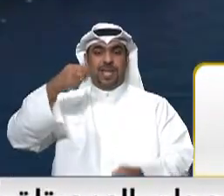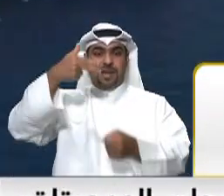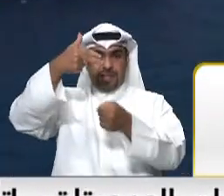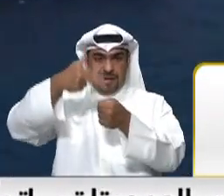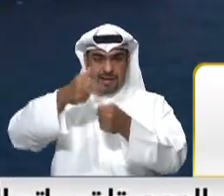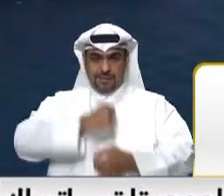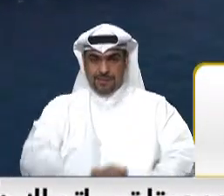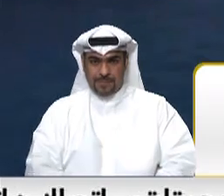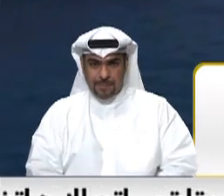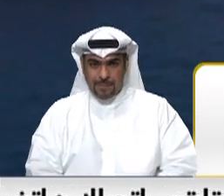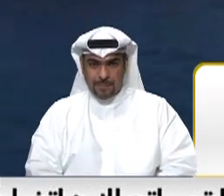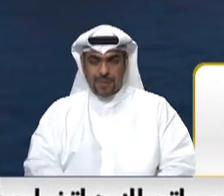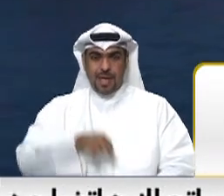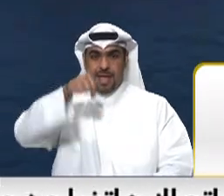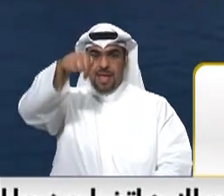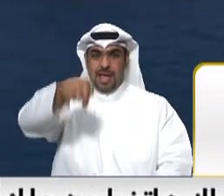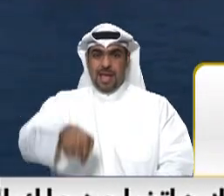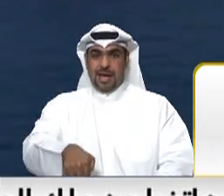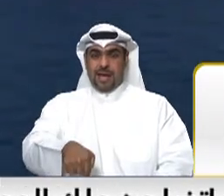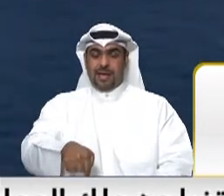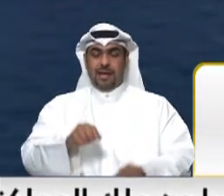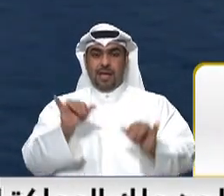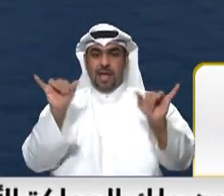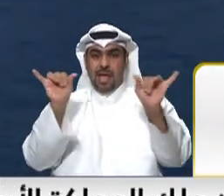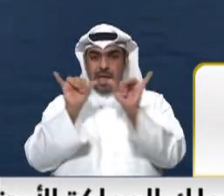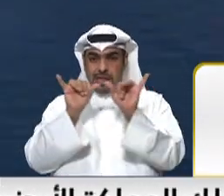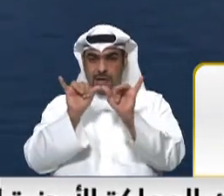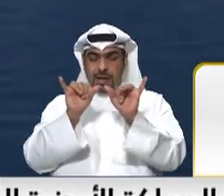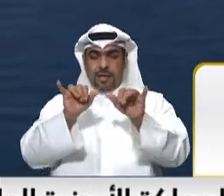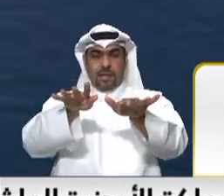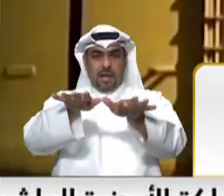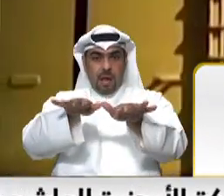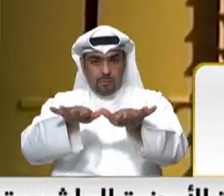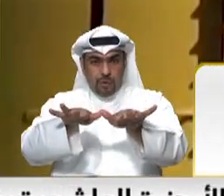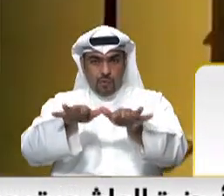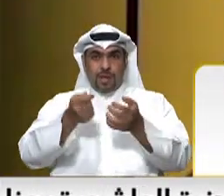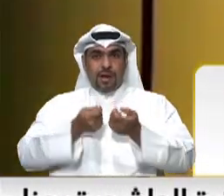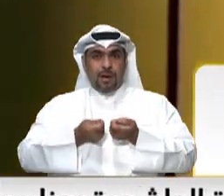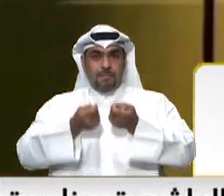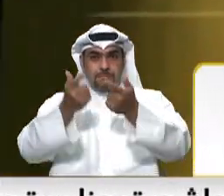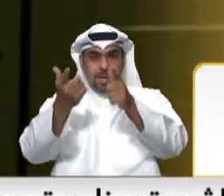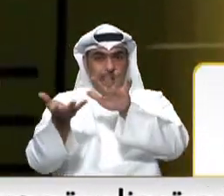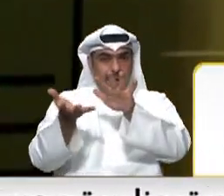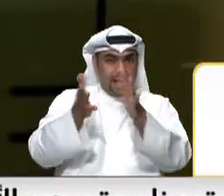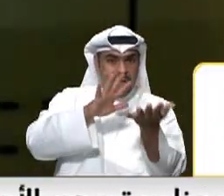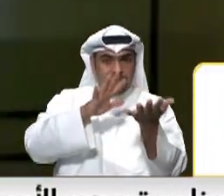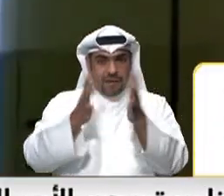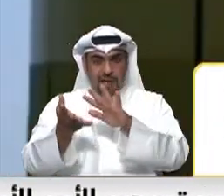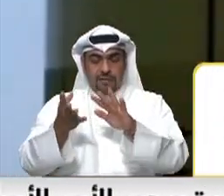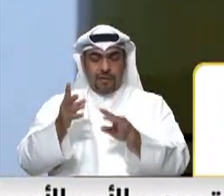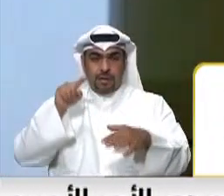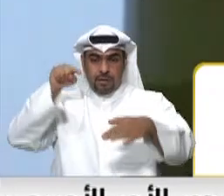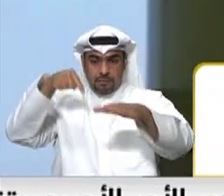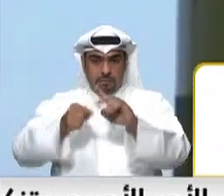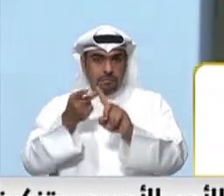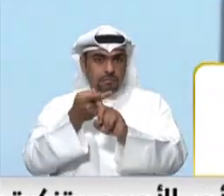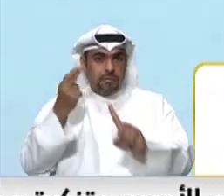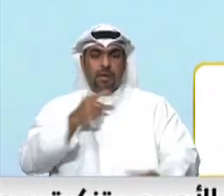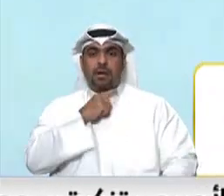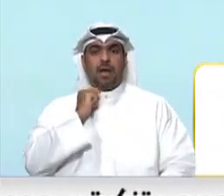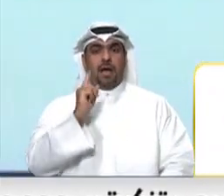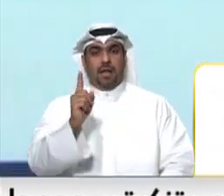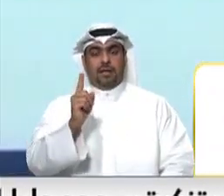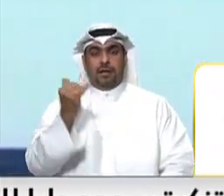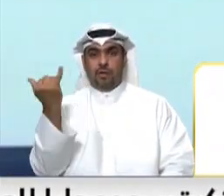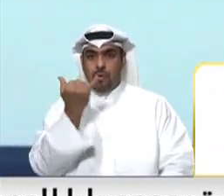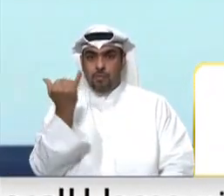عنصرا استراتيجيا لحمايه الاصول في قطاع النفط والغاز ومن الامور الحيويه والحساسه نظرا